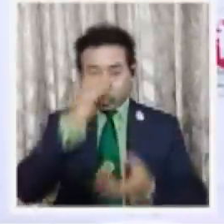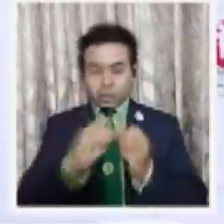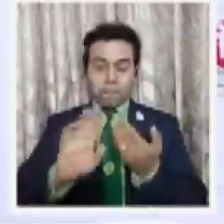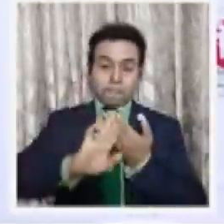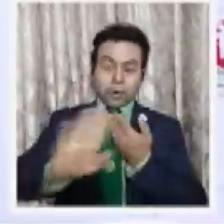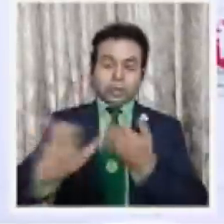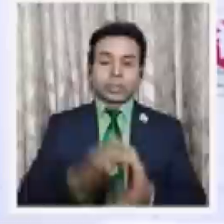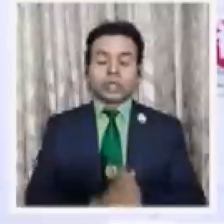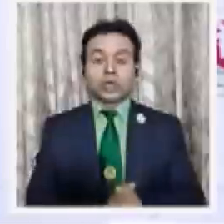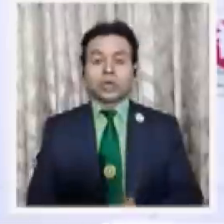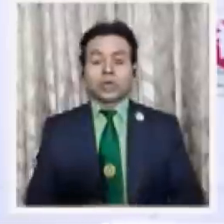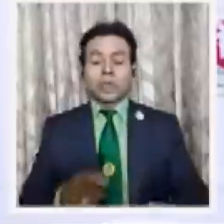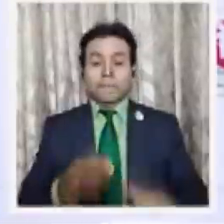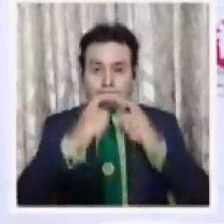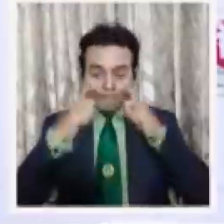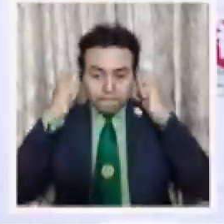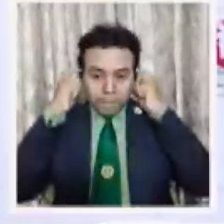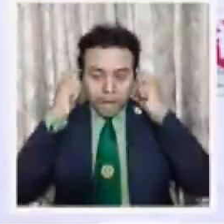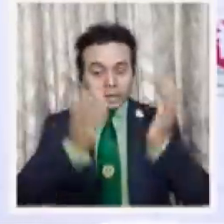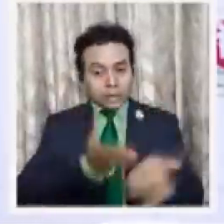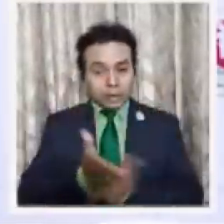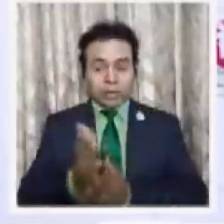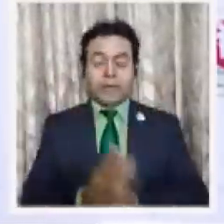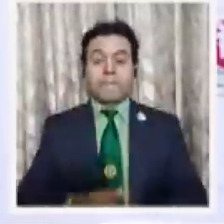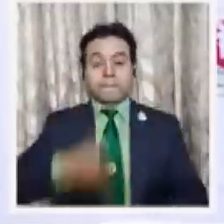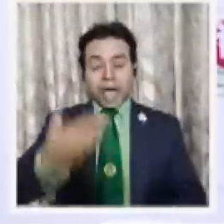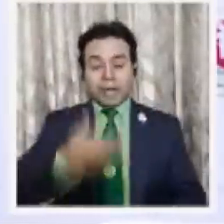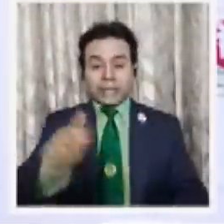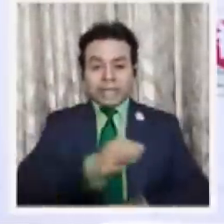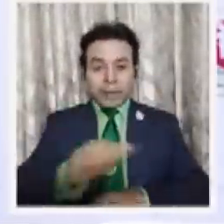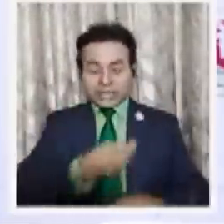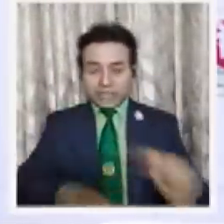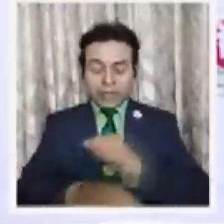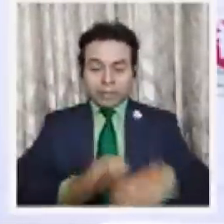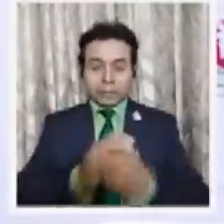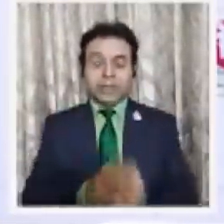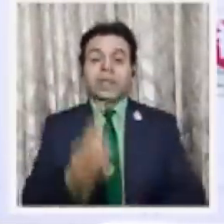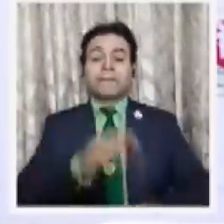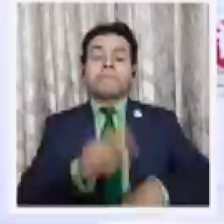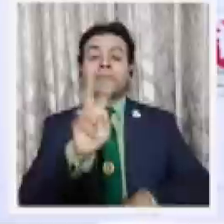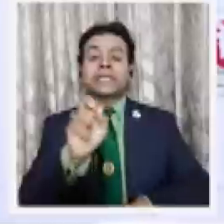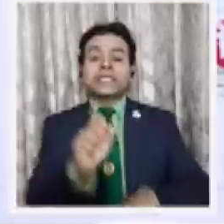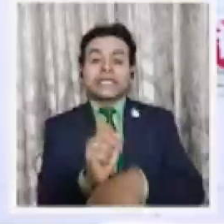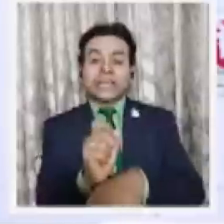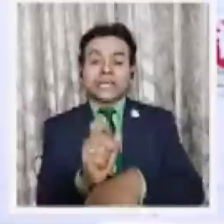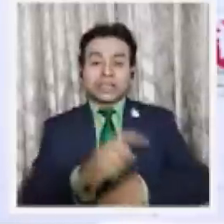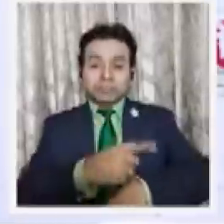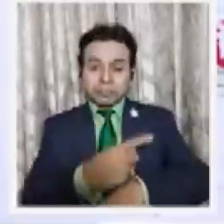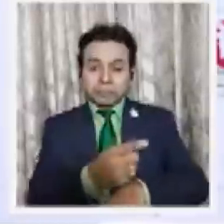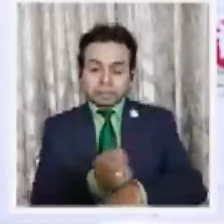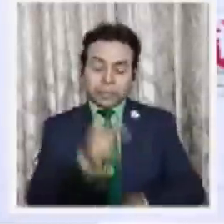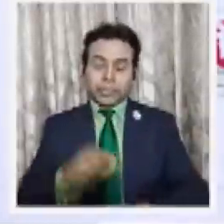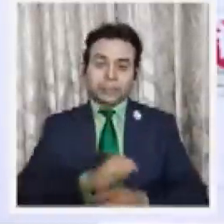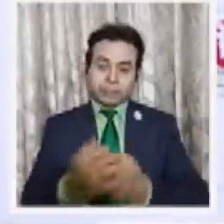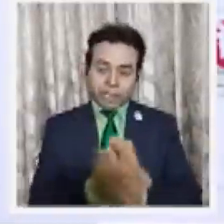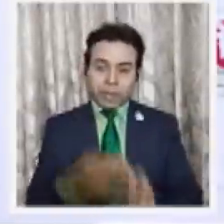বলবো, সচেতন হন, সতর্ক হন এবং করোনাকে প্রতিরোধ করুন। সঠিকভাবে